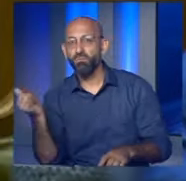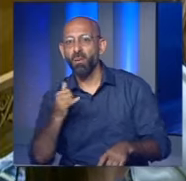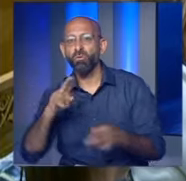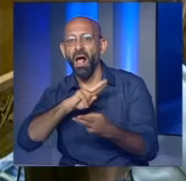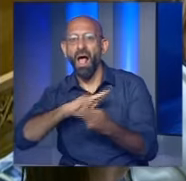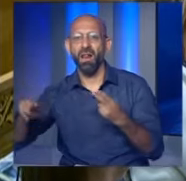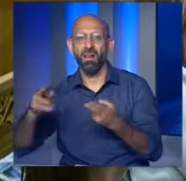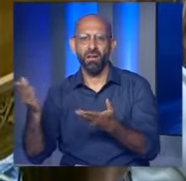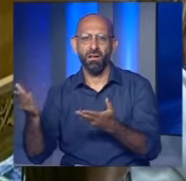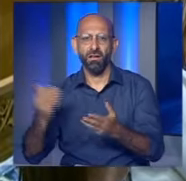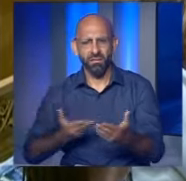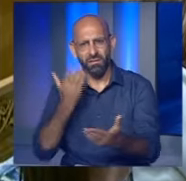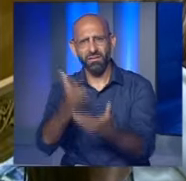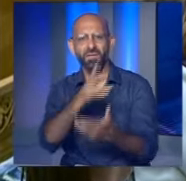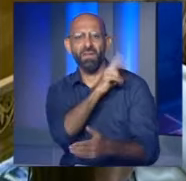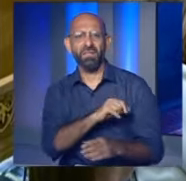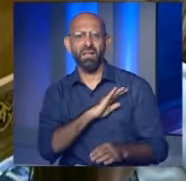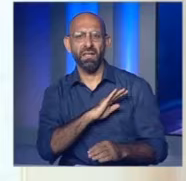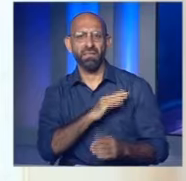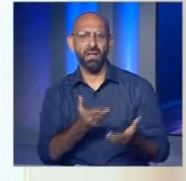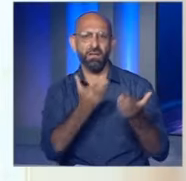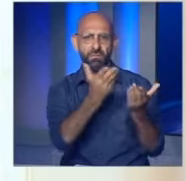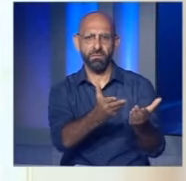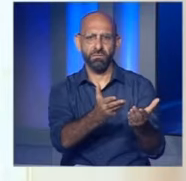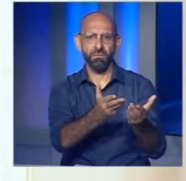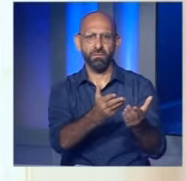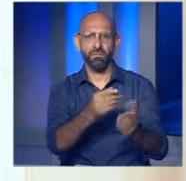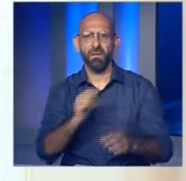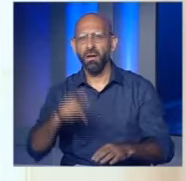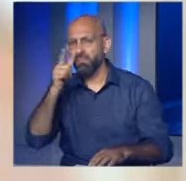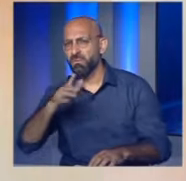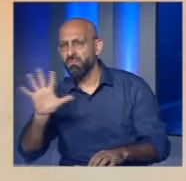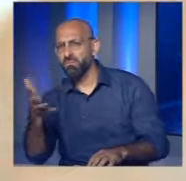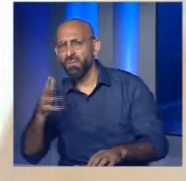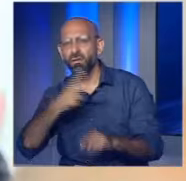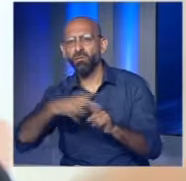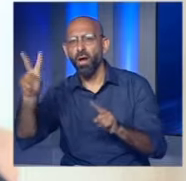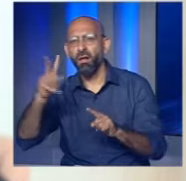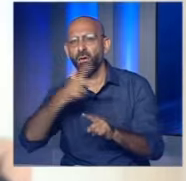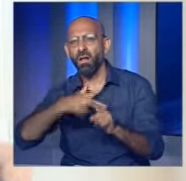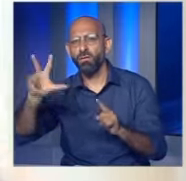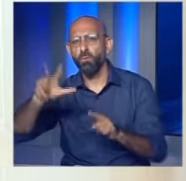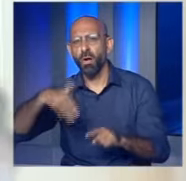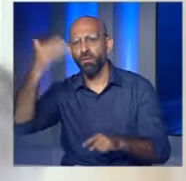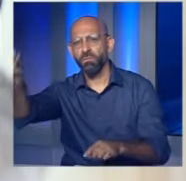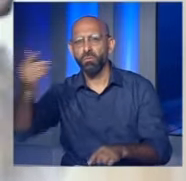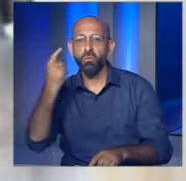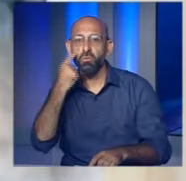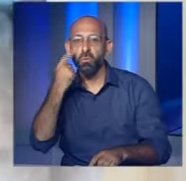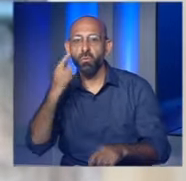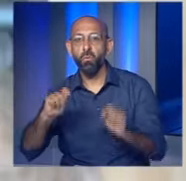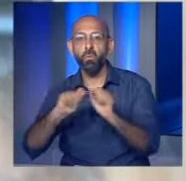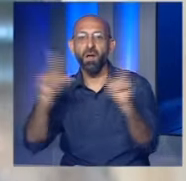لمقاربات بالدرجه الاولى على تغيير ايجابي في بشان مصير الحلول المطروحه في غزه ووصفت